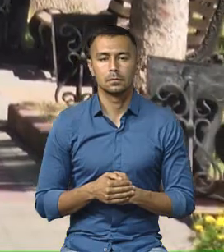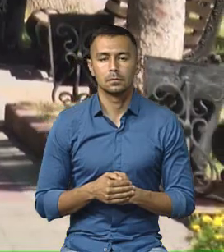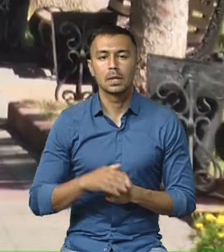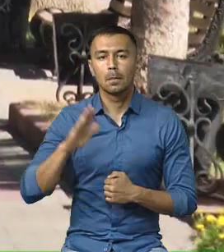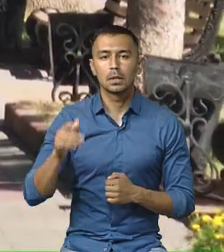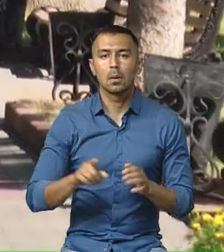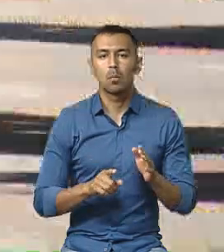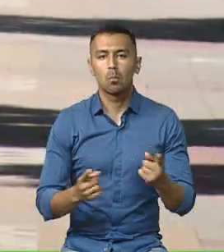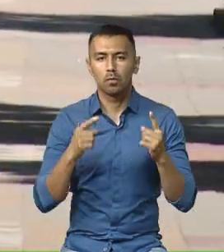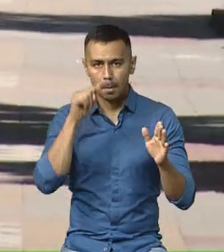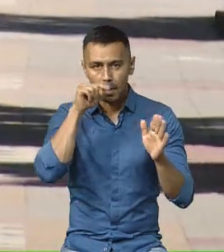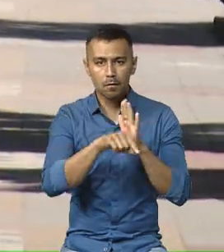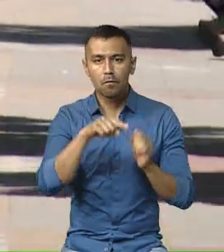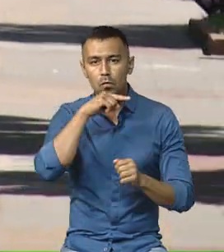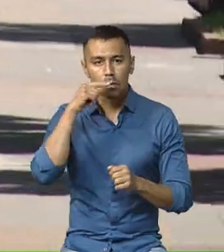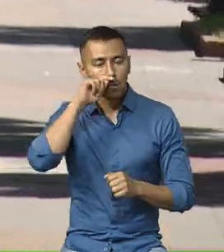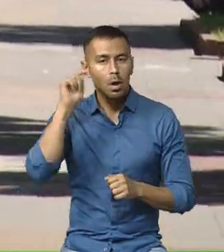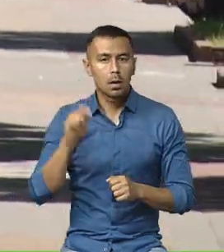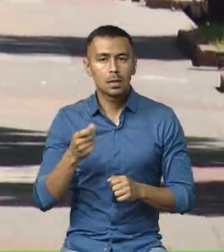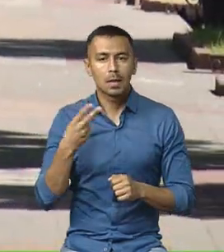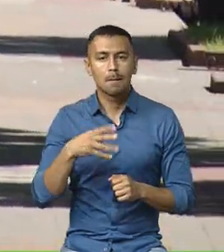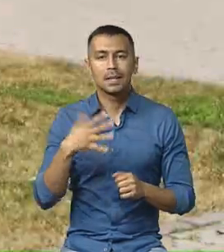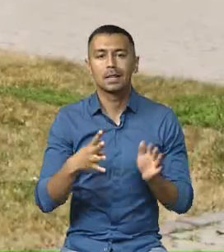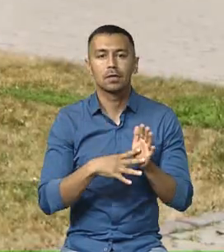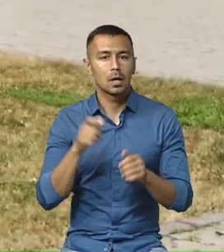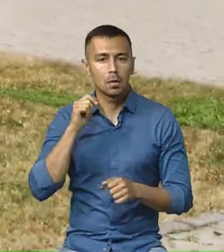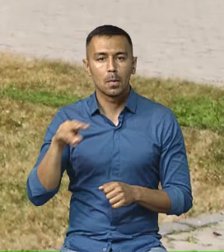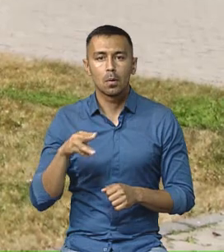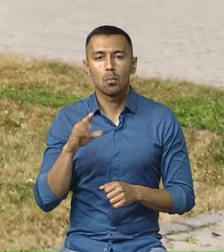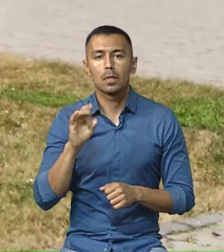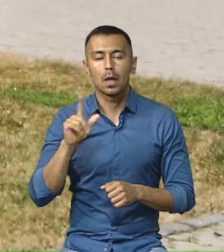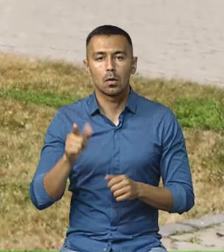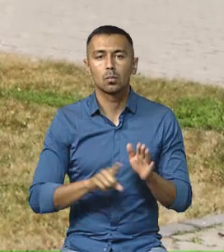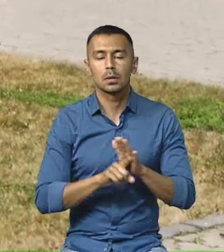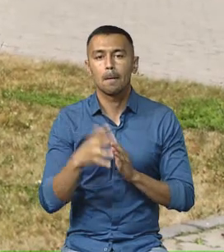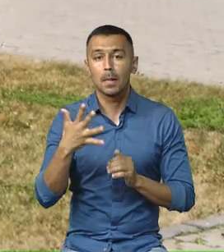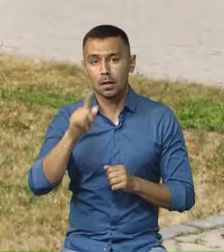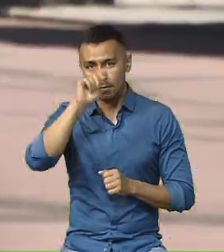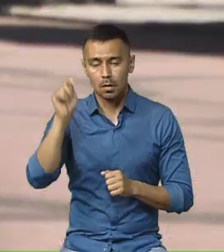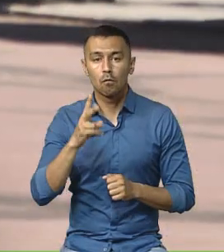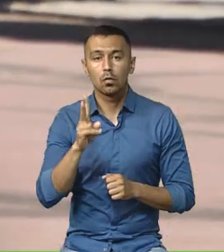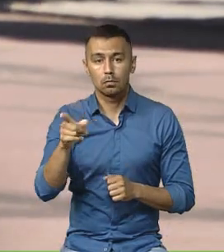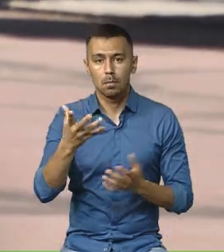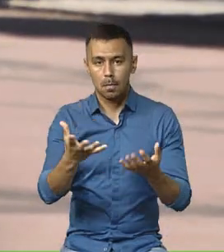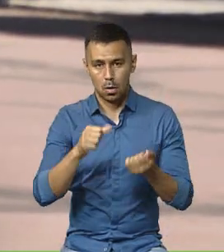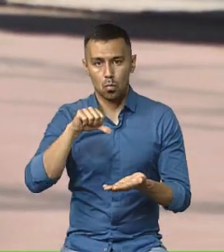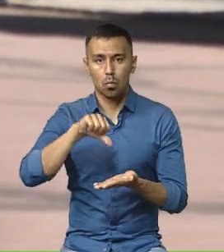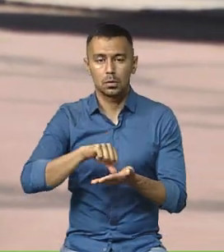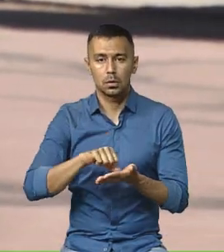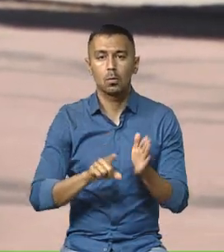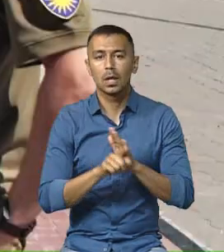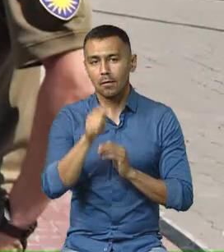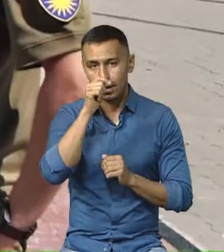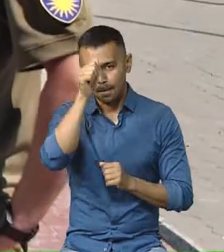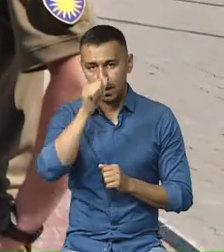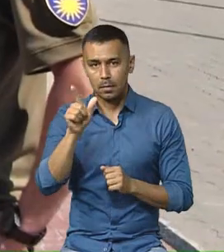Після повномасштабного вторгнення Росії в Україну для 59-річного Миколи Бондаря розпочалася п'ята війна, у котрій чоловік бере участь. З квітня місяця